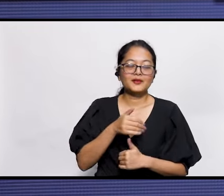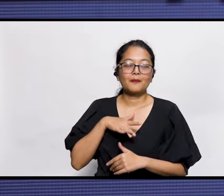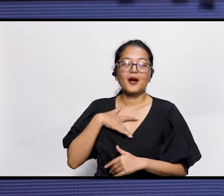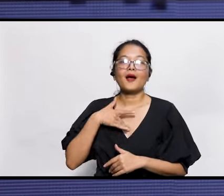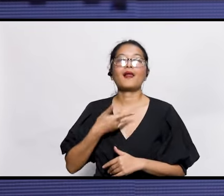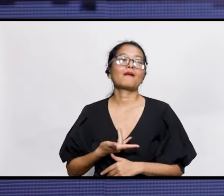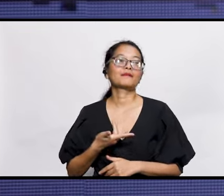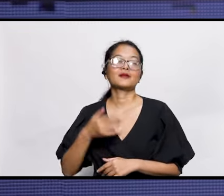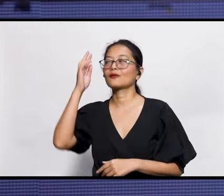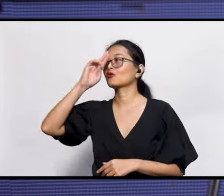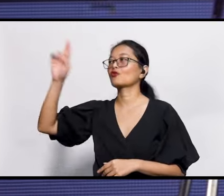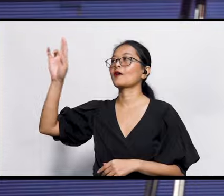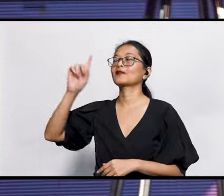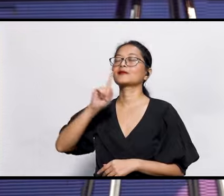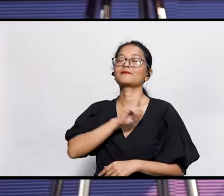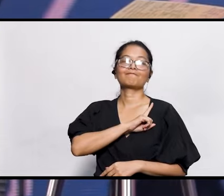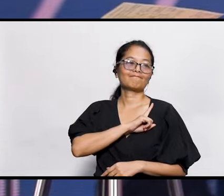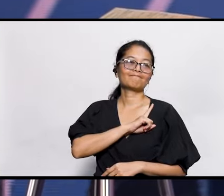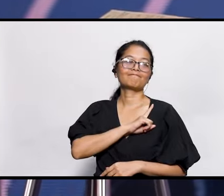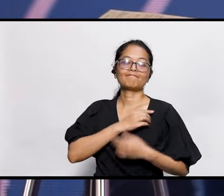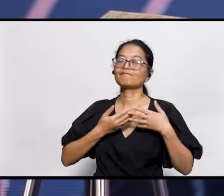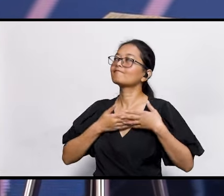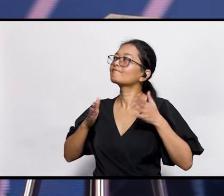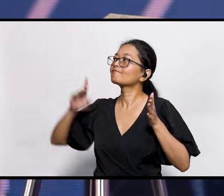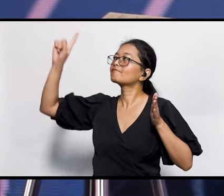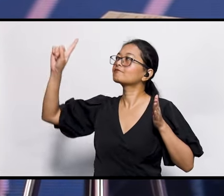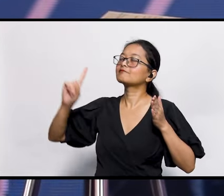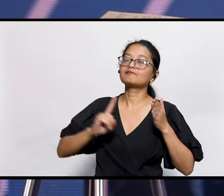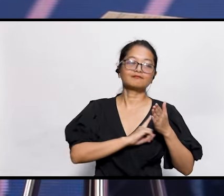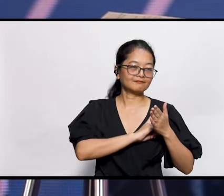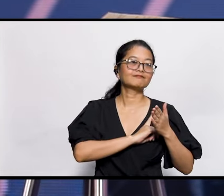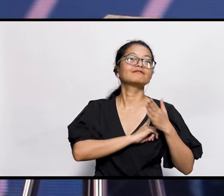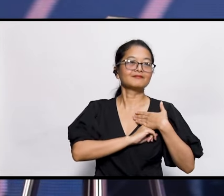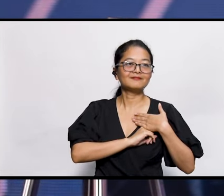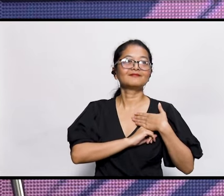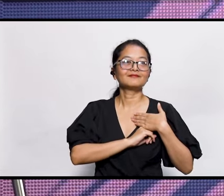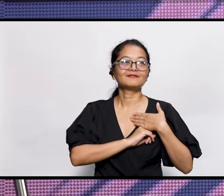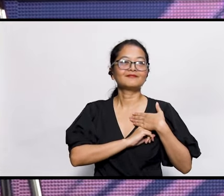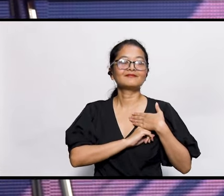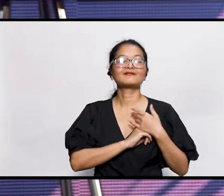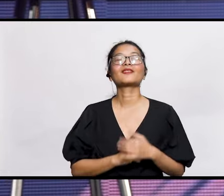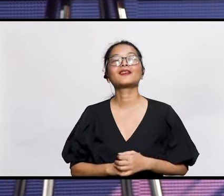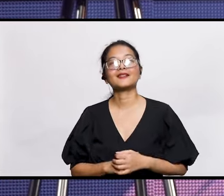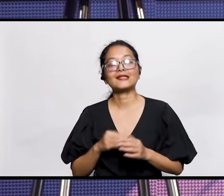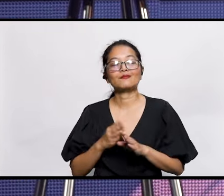sebelum kita secara pribadi Embrace kehidupan